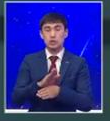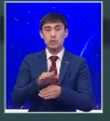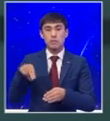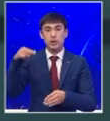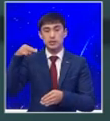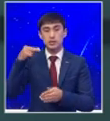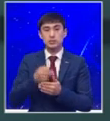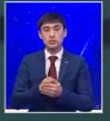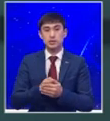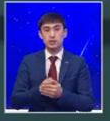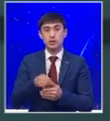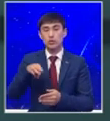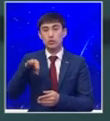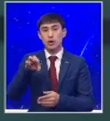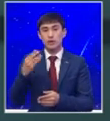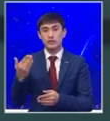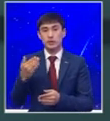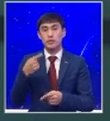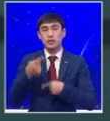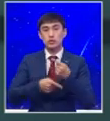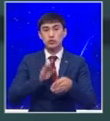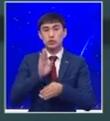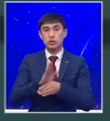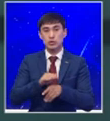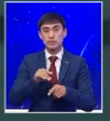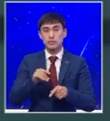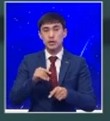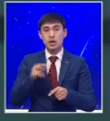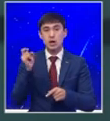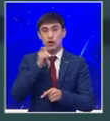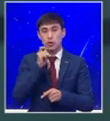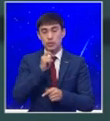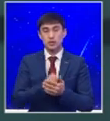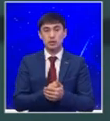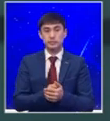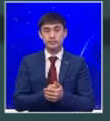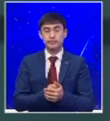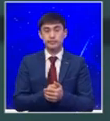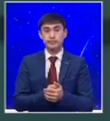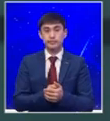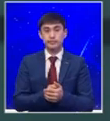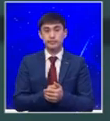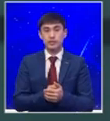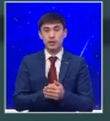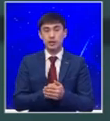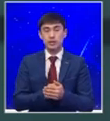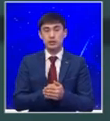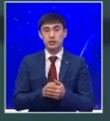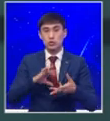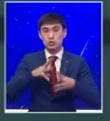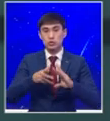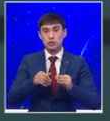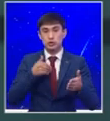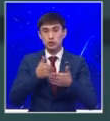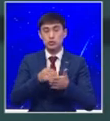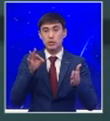президентіміз Қасым-Жомарт Кемелұлы ендігі болдағы болашақта экономикалық жаңағы көрсеткіштерге жету мақсатын